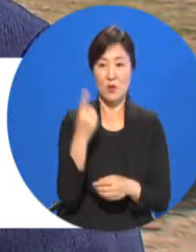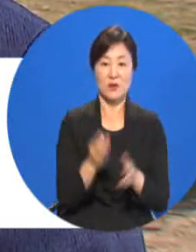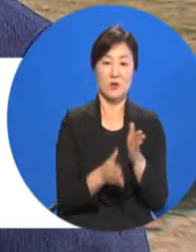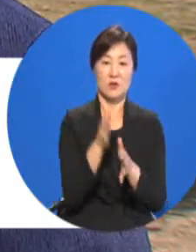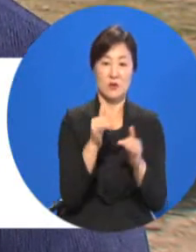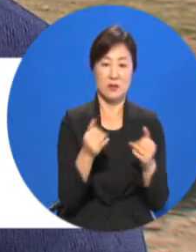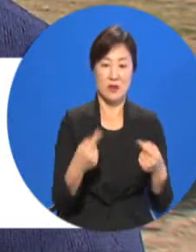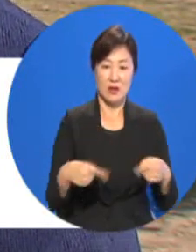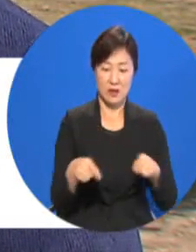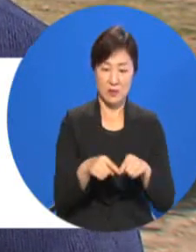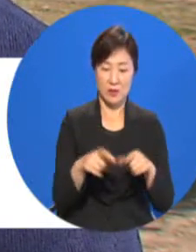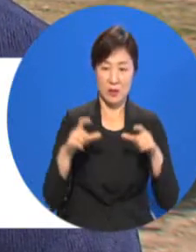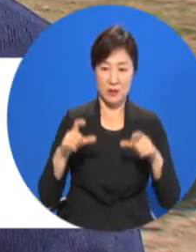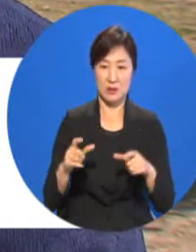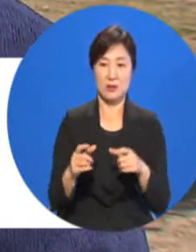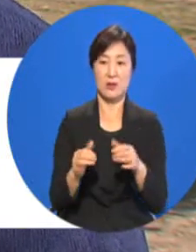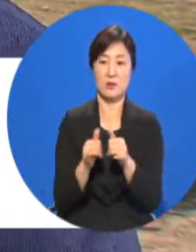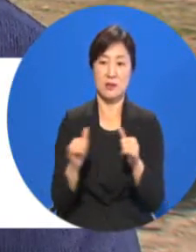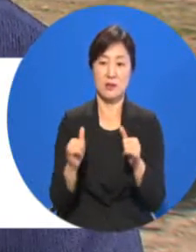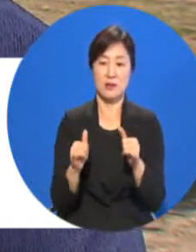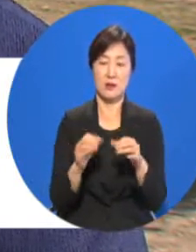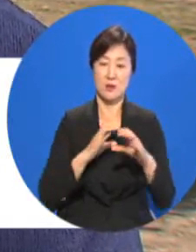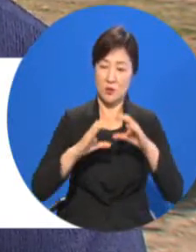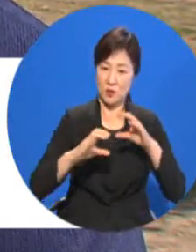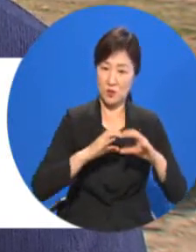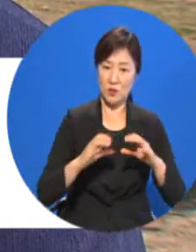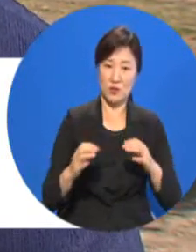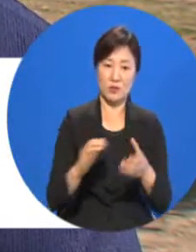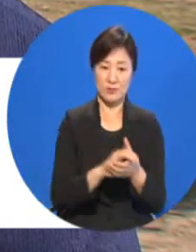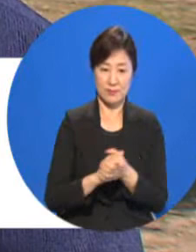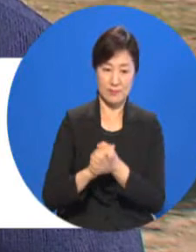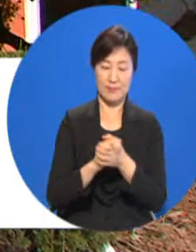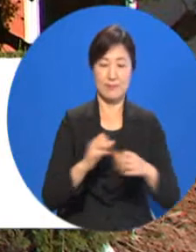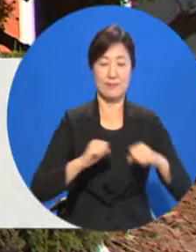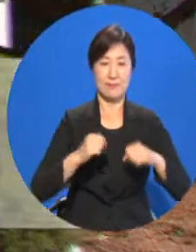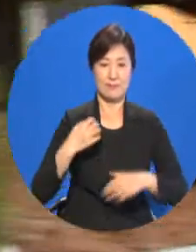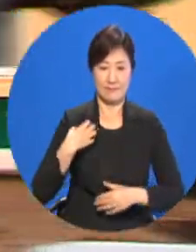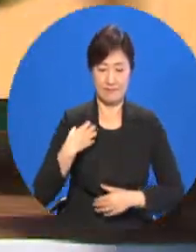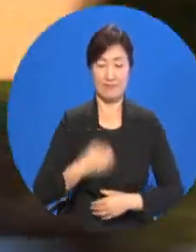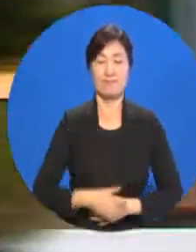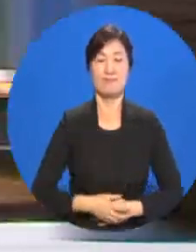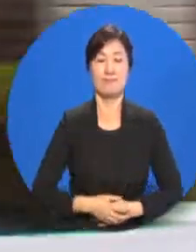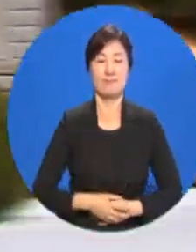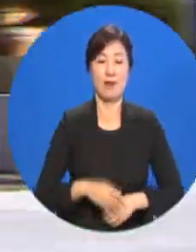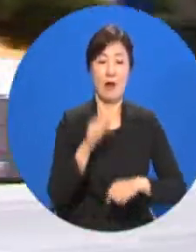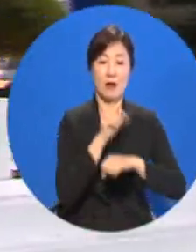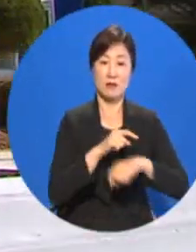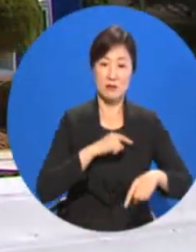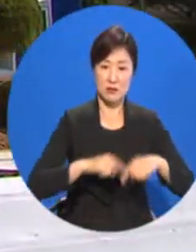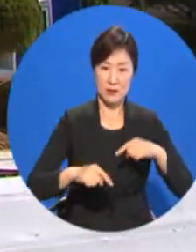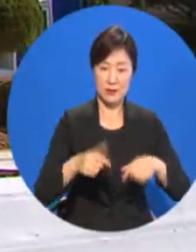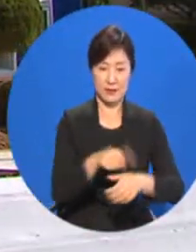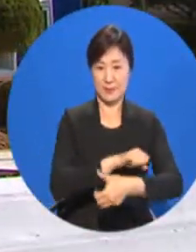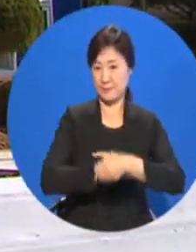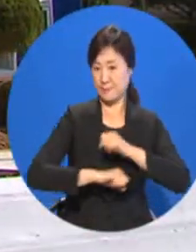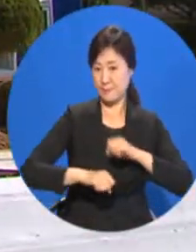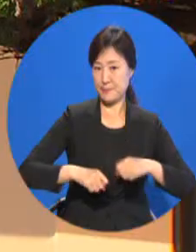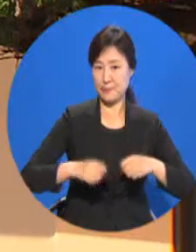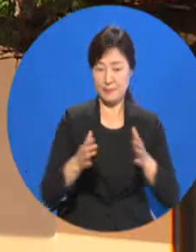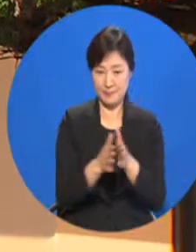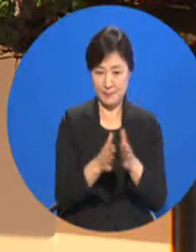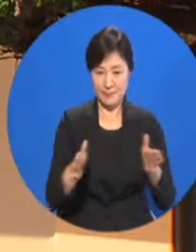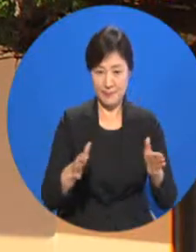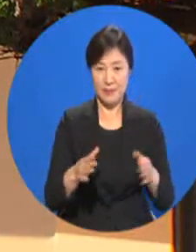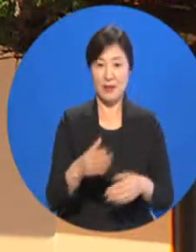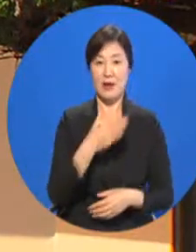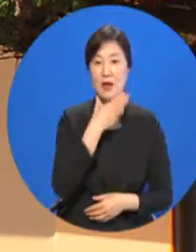도시민하고 지역민들 사이에 소통, 융화 역할을 할 수 있고요. 행정이 의욕적으로 도입해 운영에 들어간 고흥 귀농